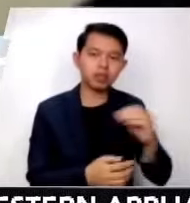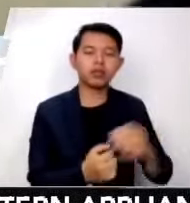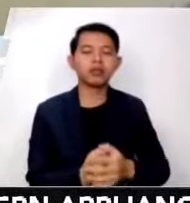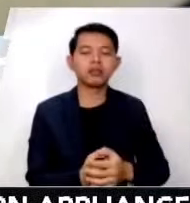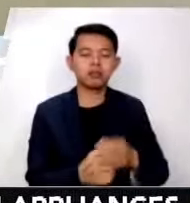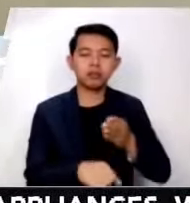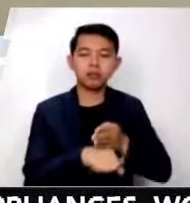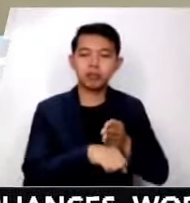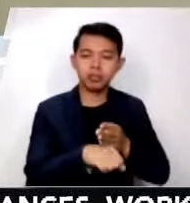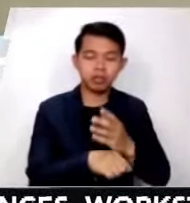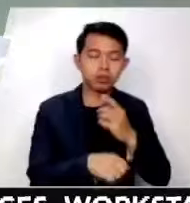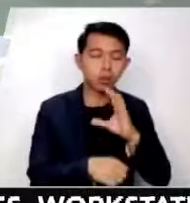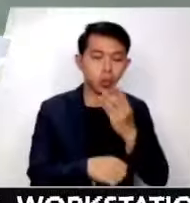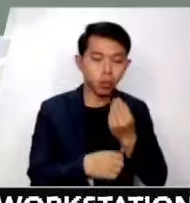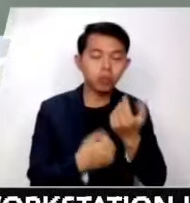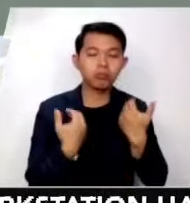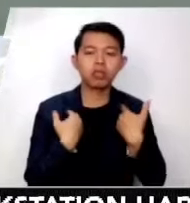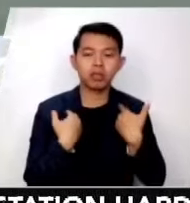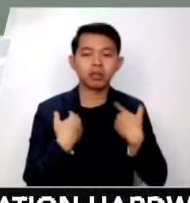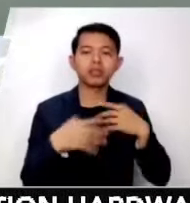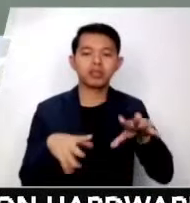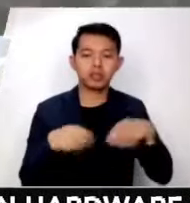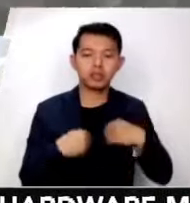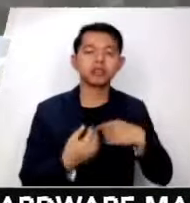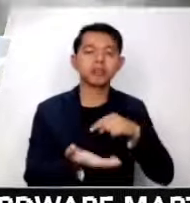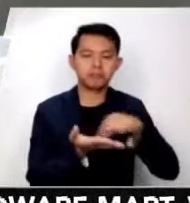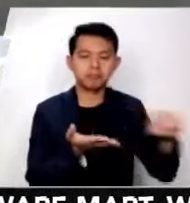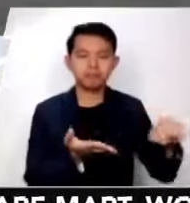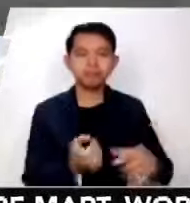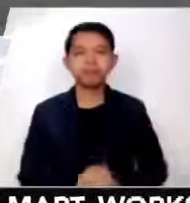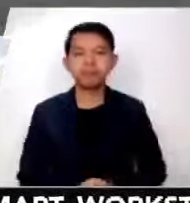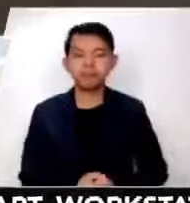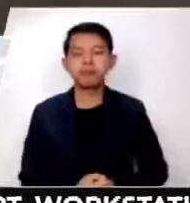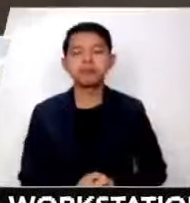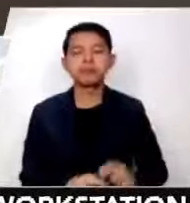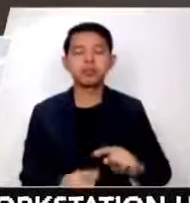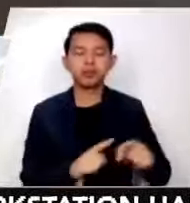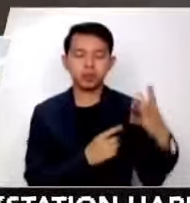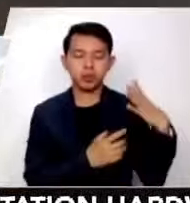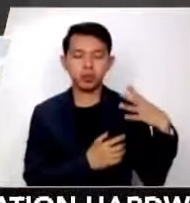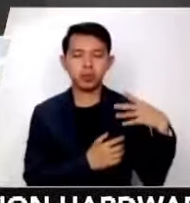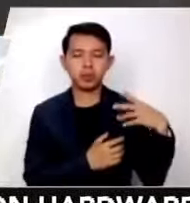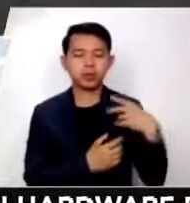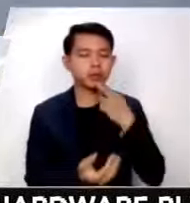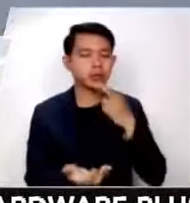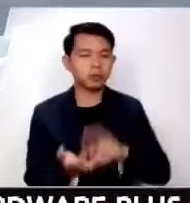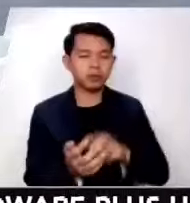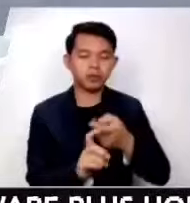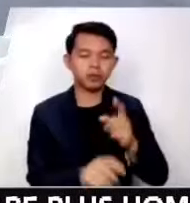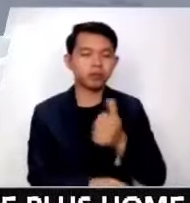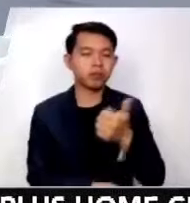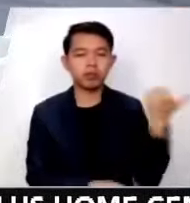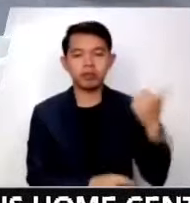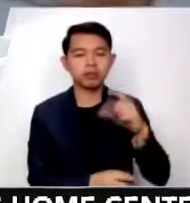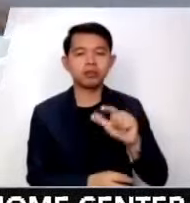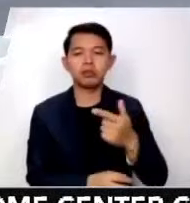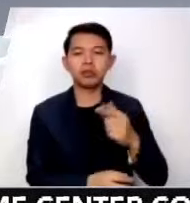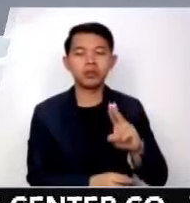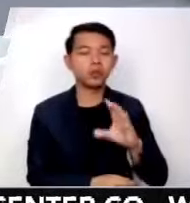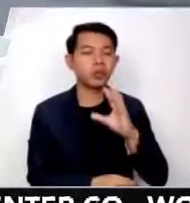makakatanggap ng compensation. Hinihintay pa ang reports mula sa ibang LGU na apektado ng oil spill at ang report